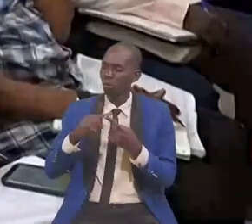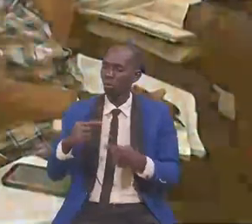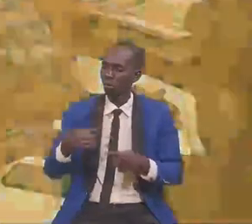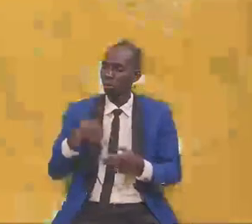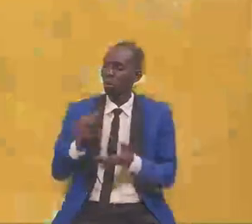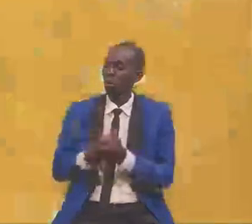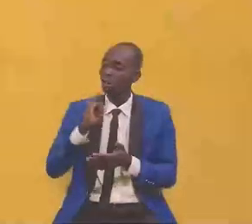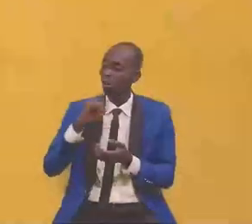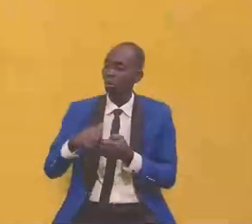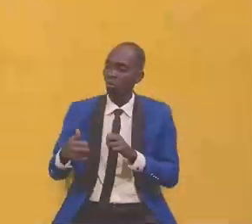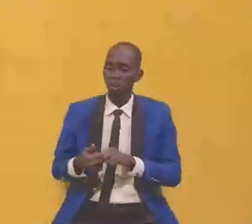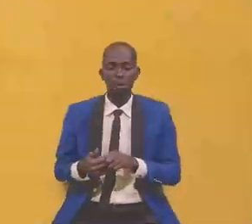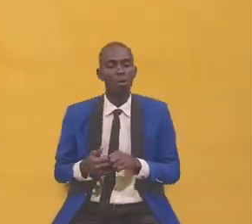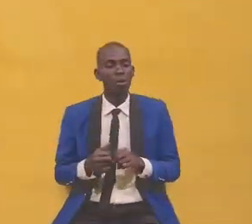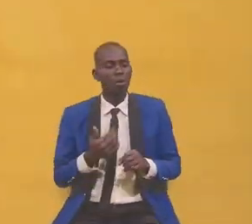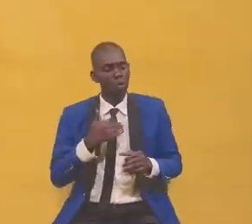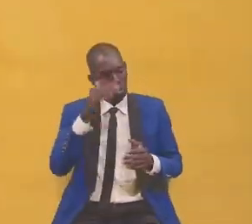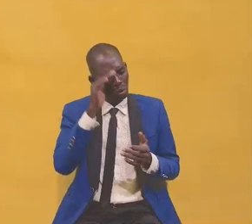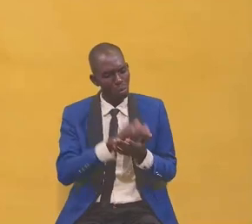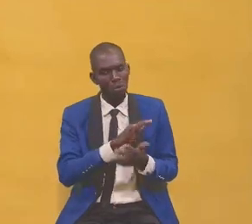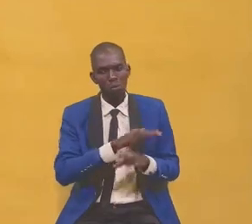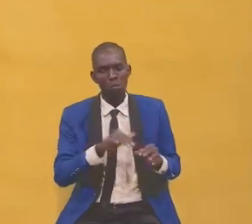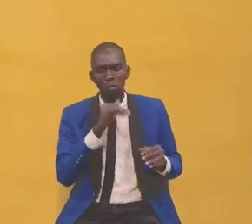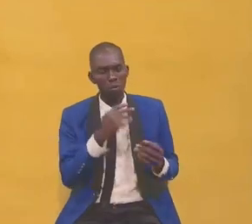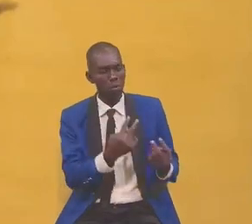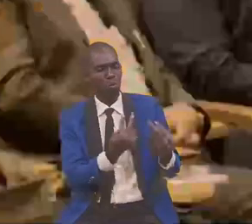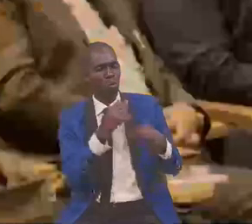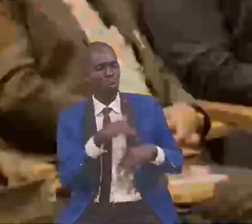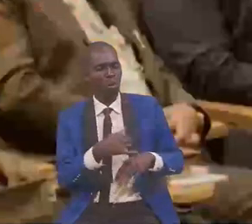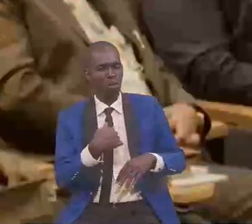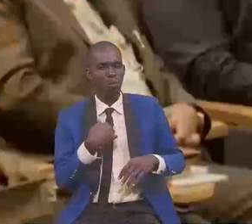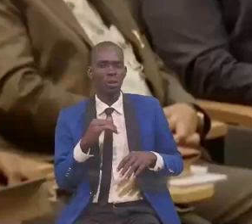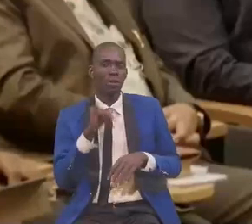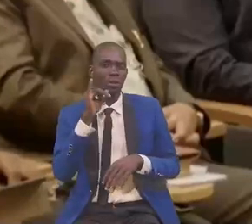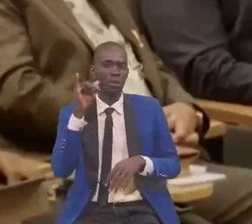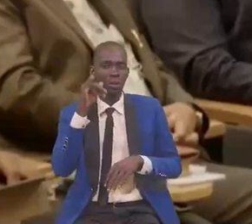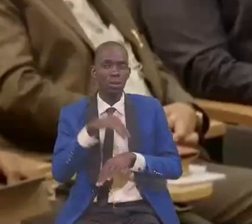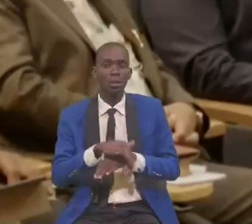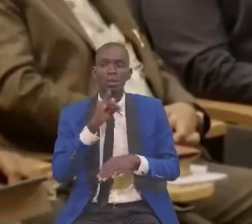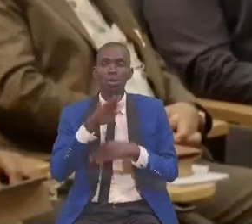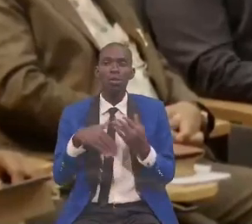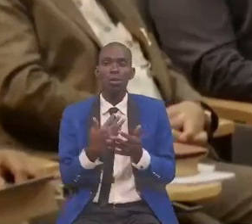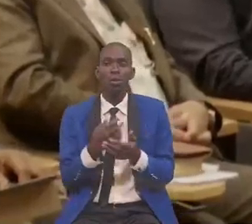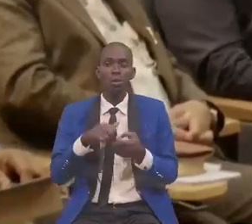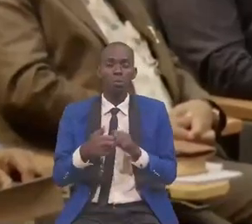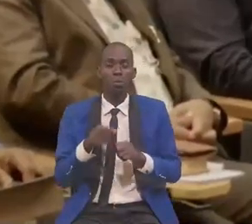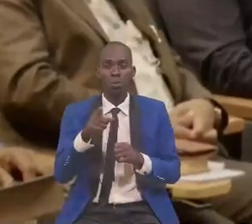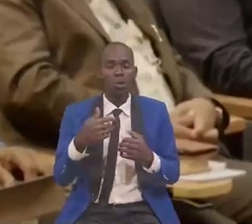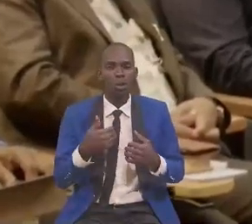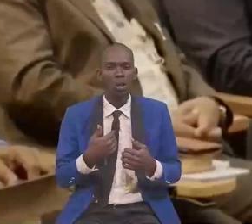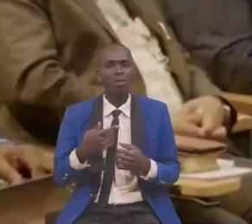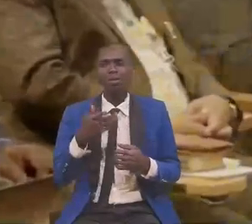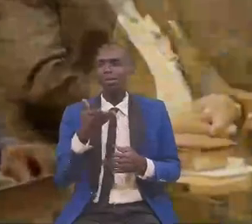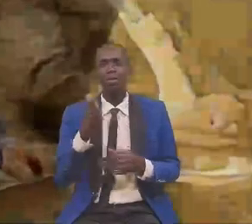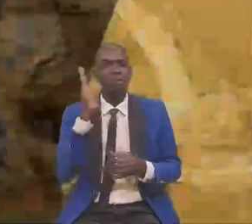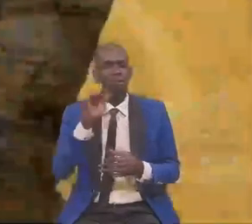mari ne regarde plus mon visage la nuit dernière. C'est les défis que vous avez là-bas. Les signes ne vont pas vous accompagner. Mais quand vous quittez